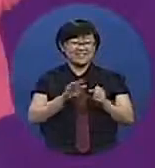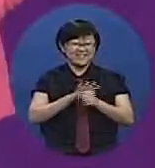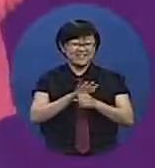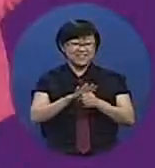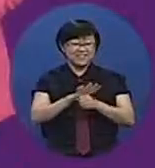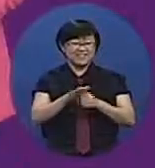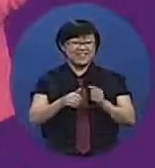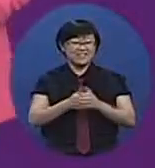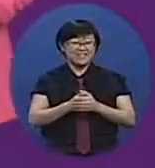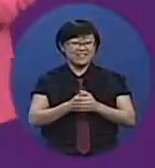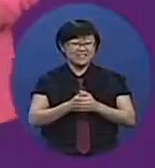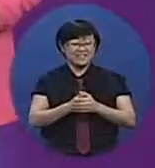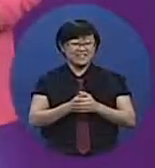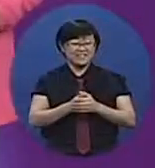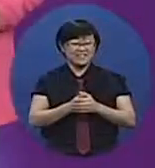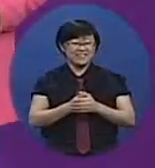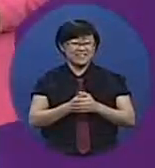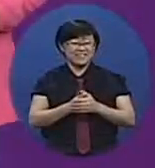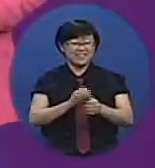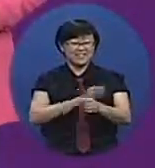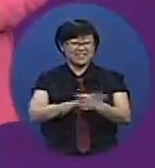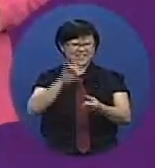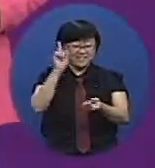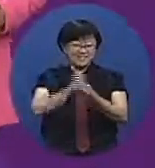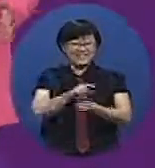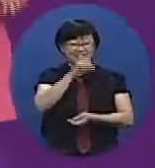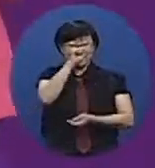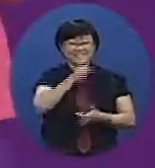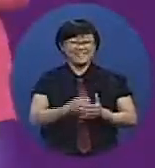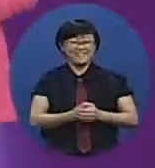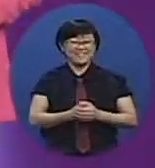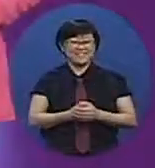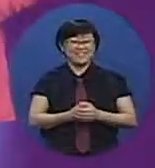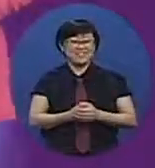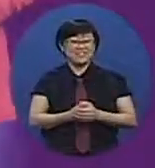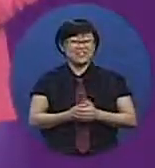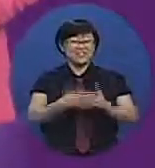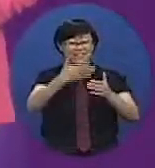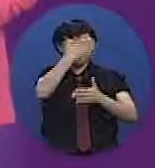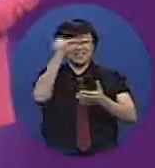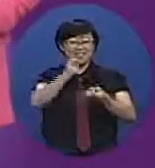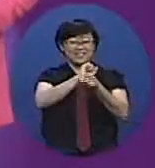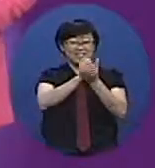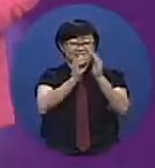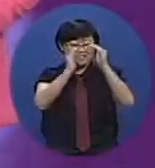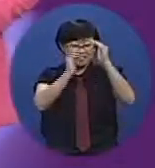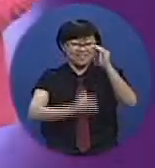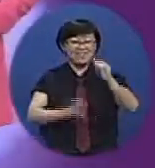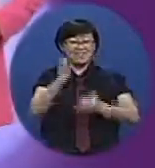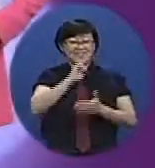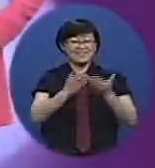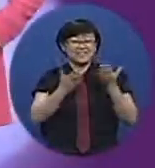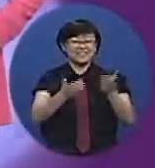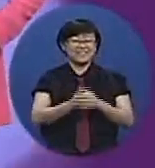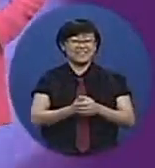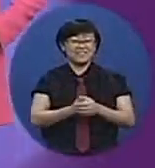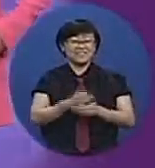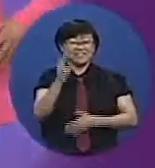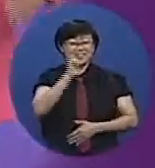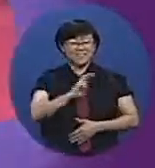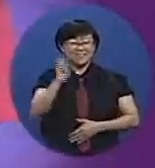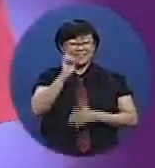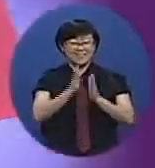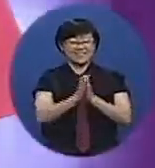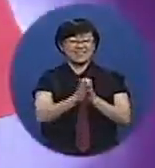우리 형아 처갓집에 잘 만나갖고 좋다야. 네. 네. 자 네. 할미꺼 사연 음악 드리겠습니다. 네. 자